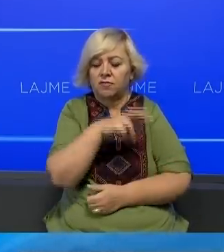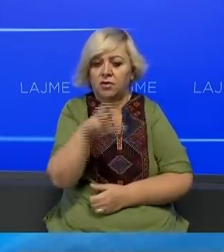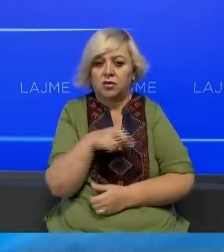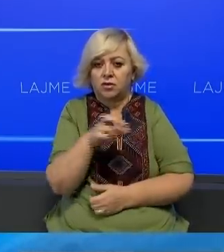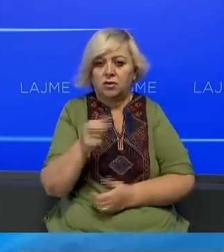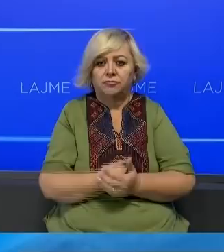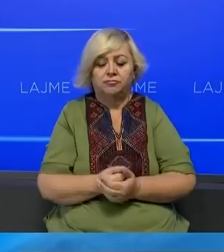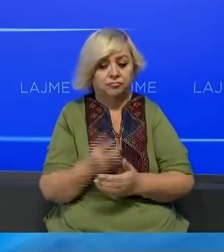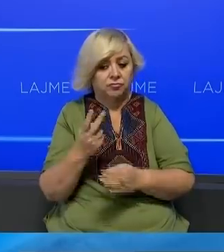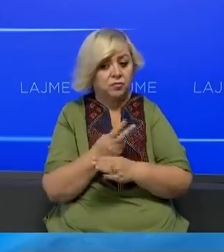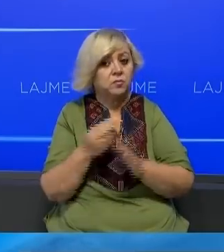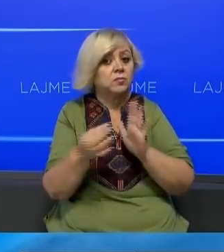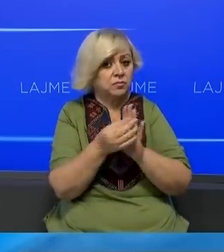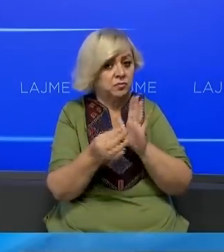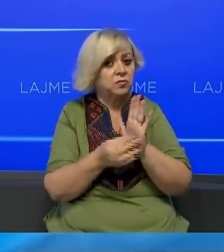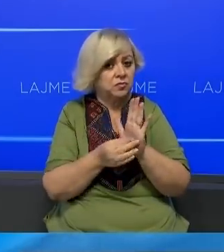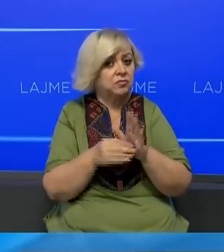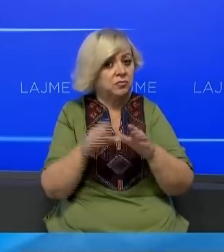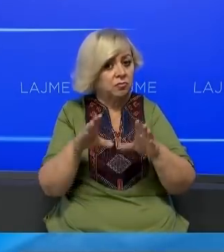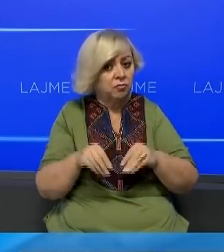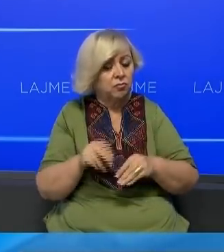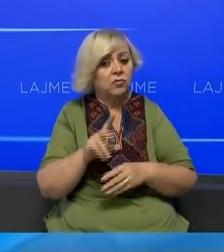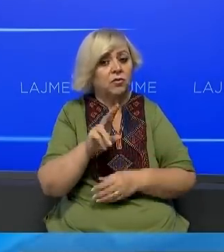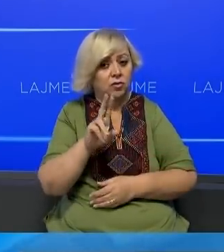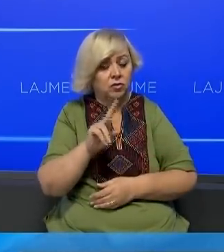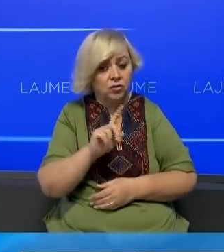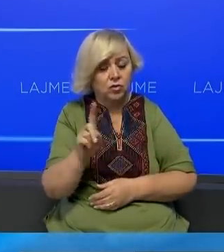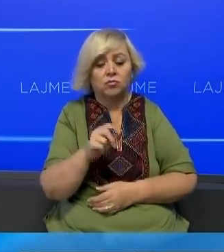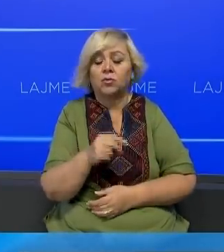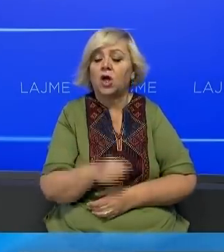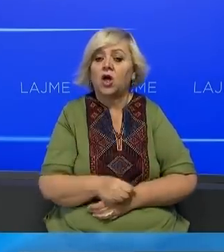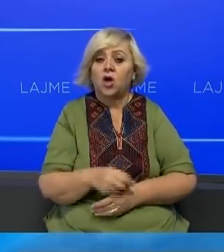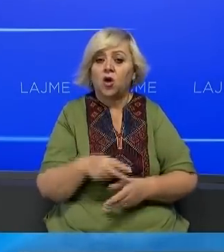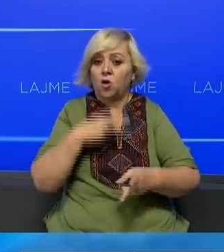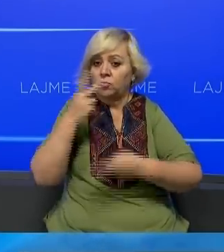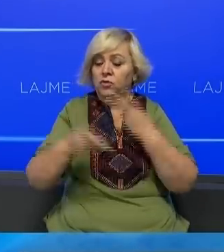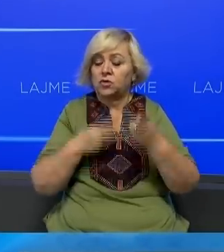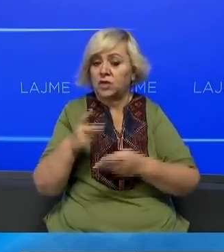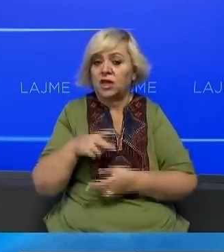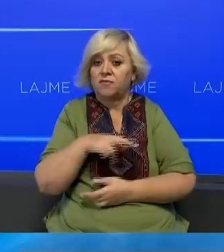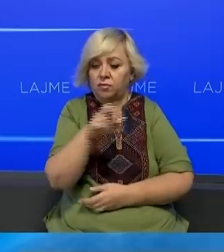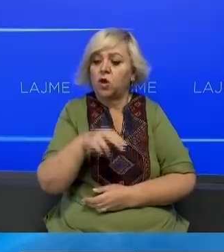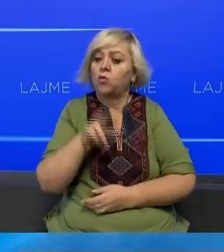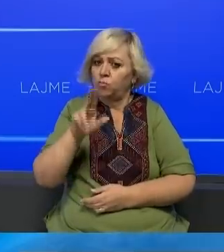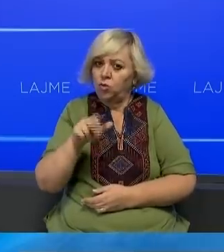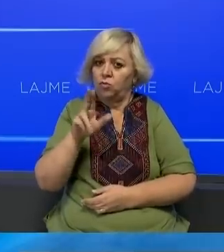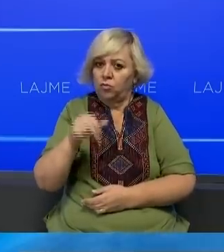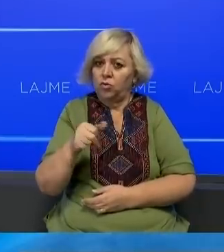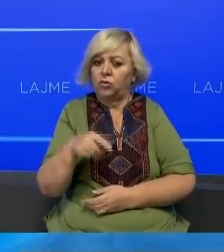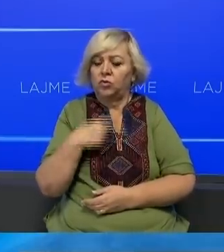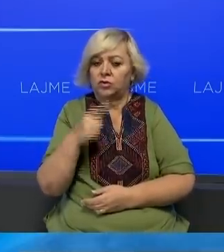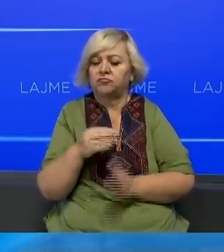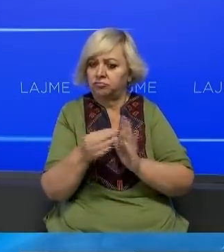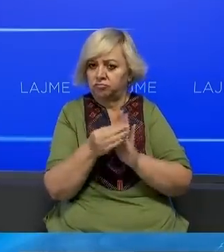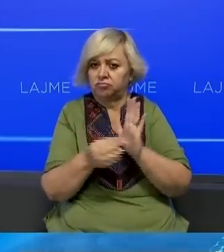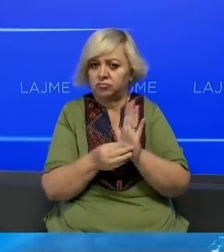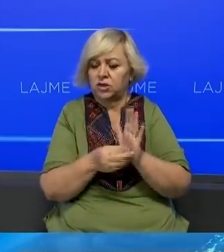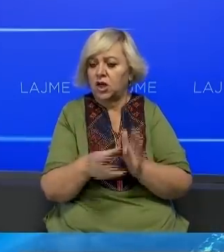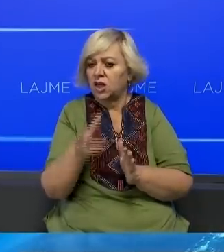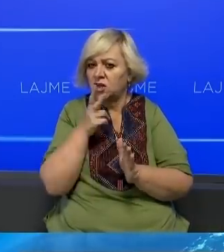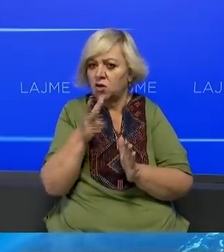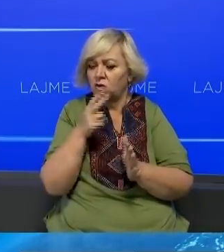shtet nëse i ka përmbush ato kritera apo jo. Komisioni Evropian ka thonë dyherë që Kosova i ka përmbush të gjitha këto kriteret që kërkohen